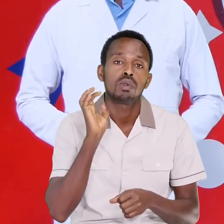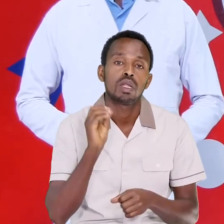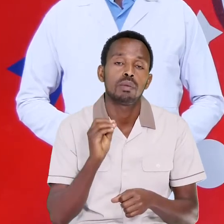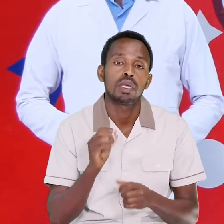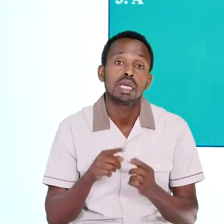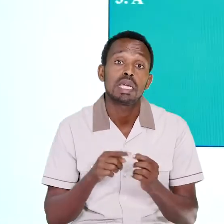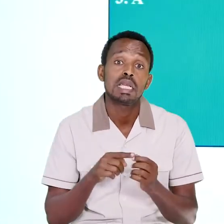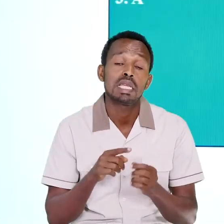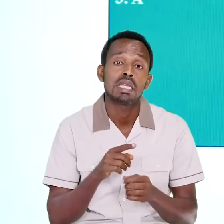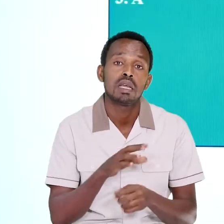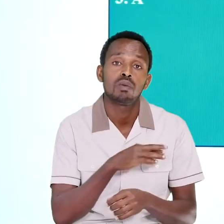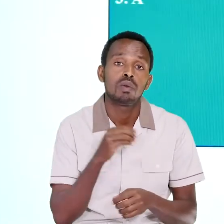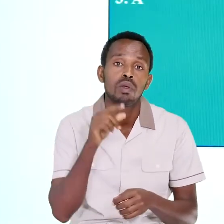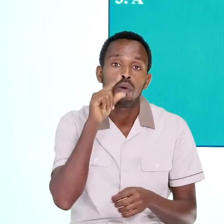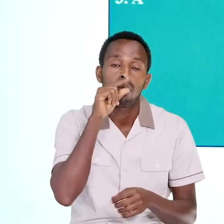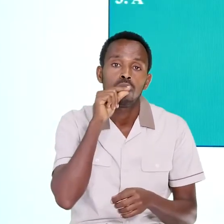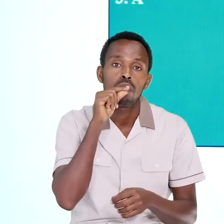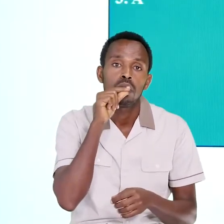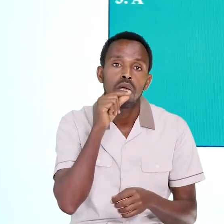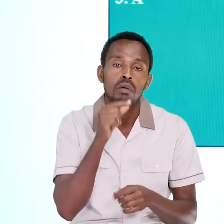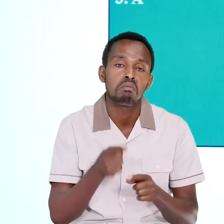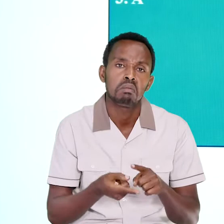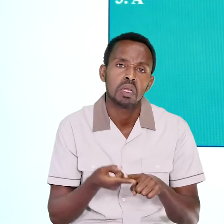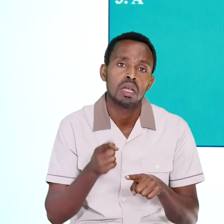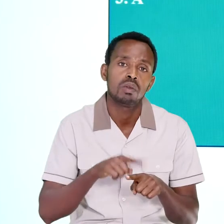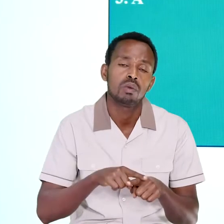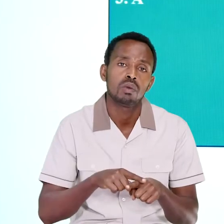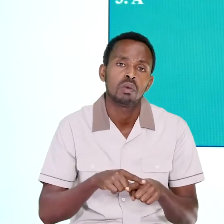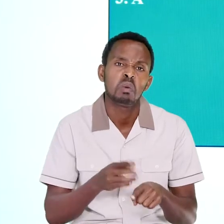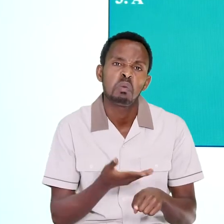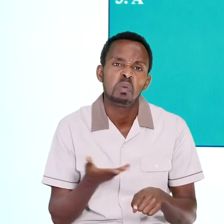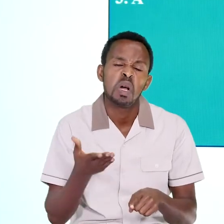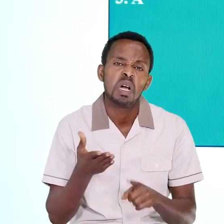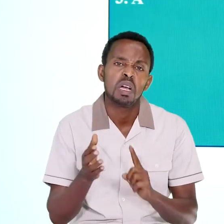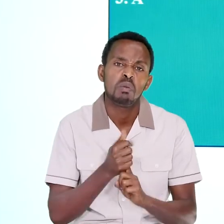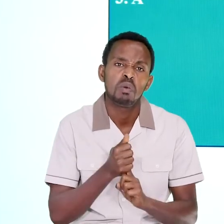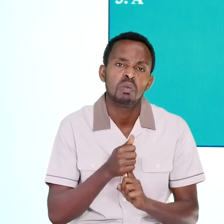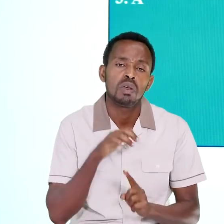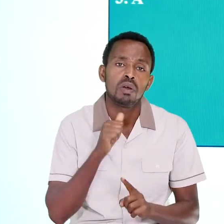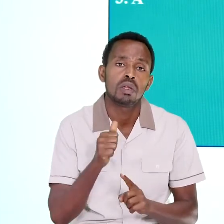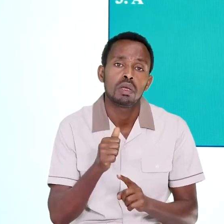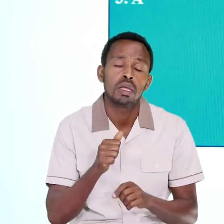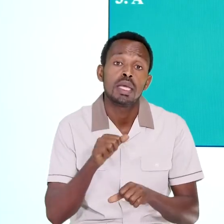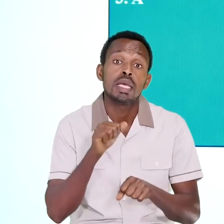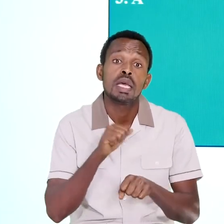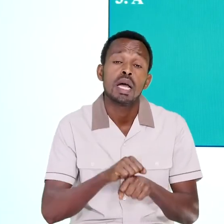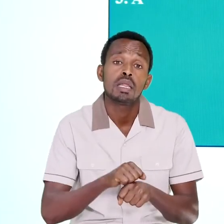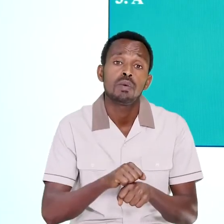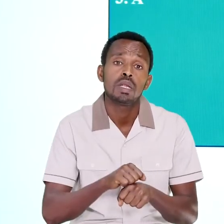qeensi isaa fi huuruun isaa dacha'uun waa qabuu fi yeroo didu gara kattaawwaniitti